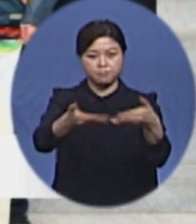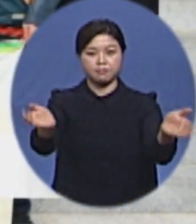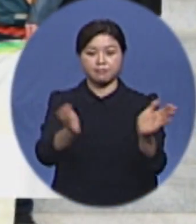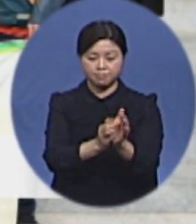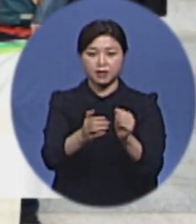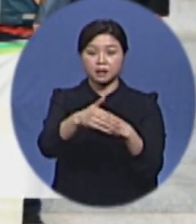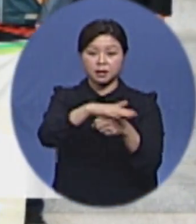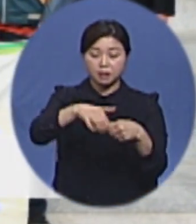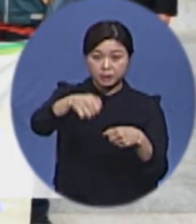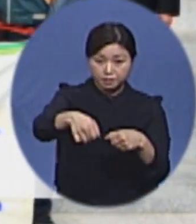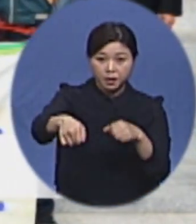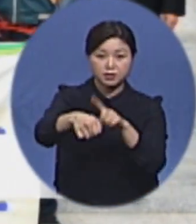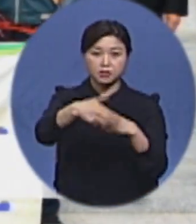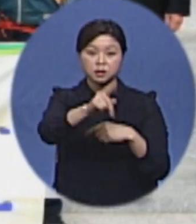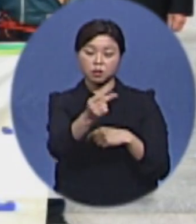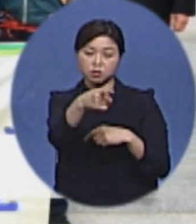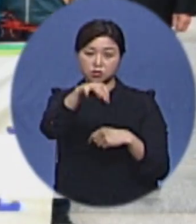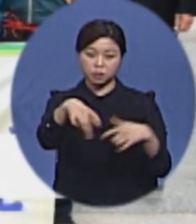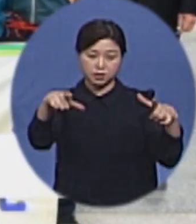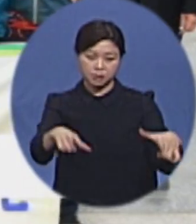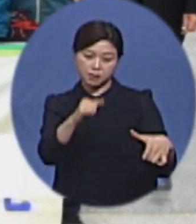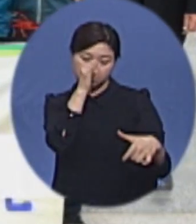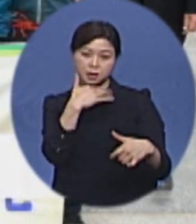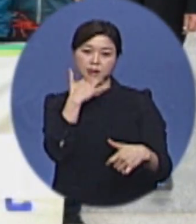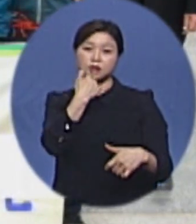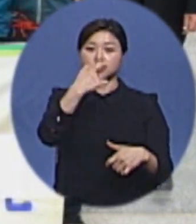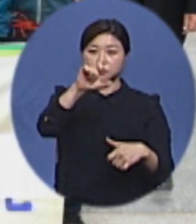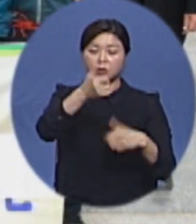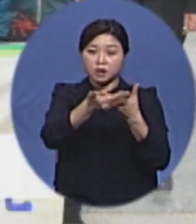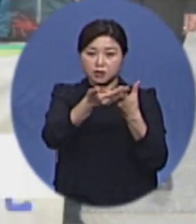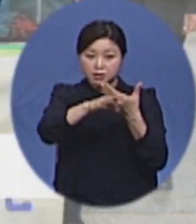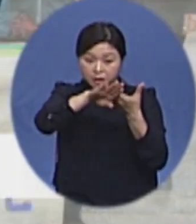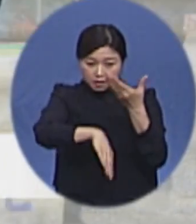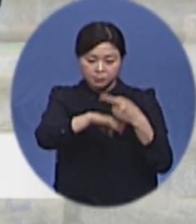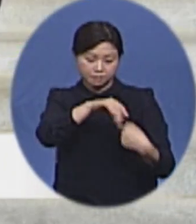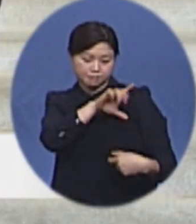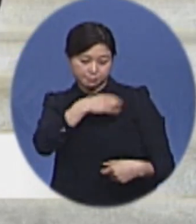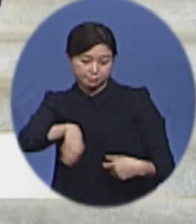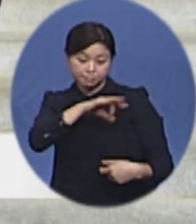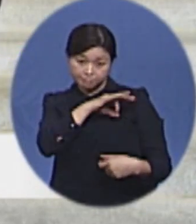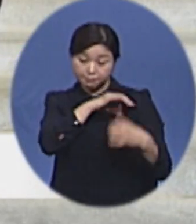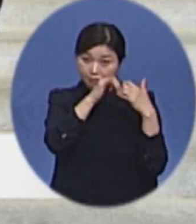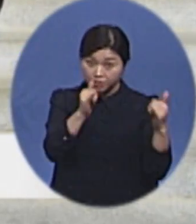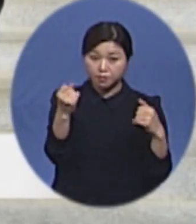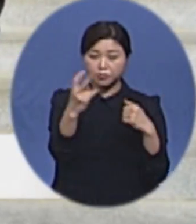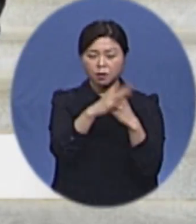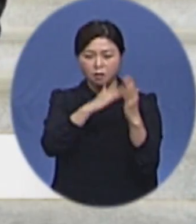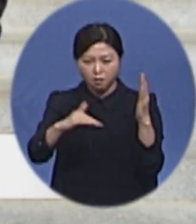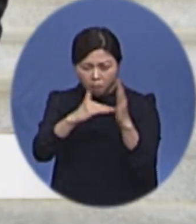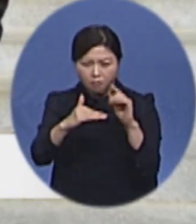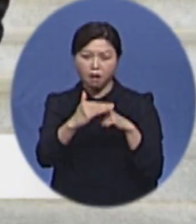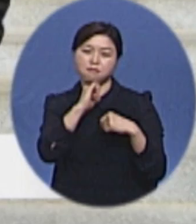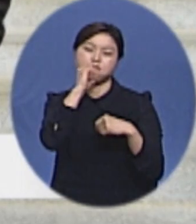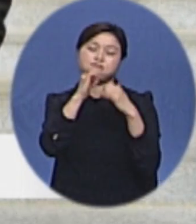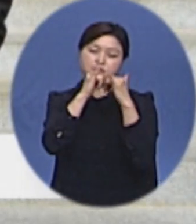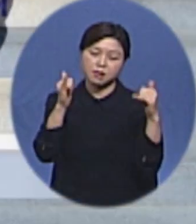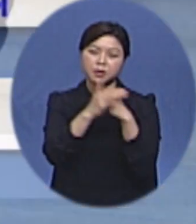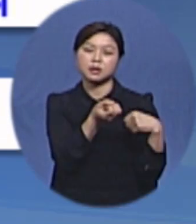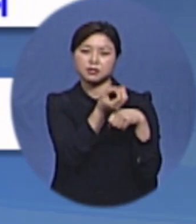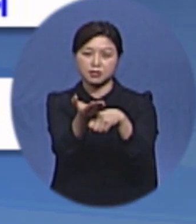지팡이는 청송군의 주소를 둔 65세 이상 기초생활수급자와 차상위 계층 등 저소득 가정 노인들에게 전달할